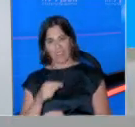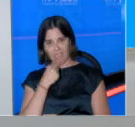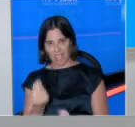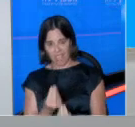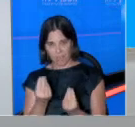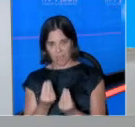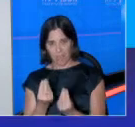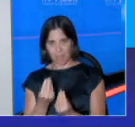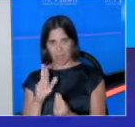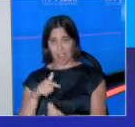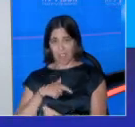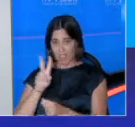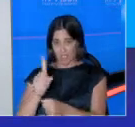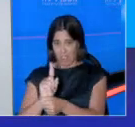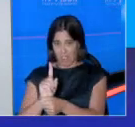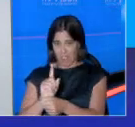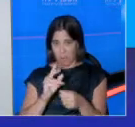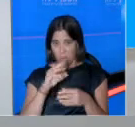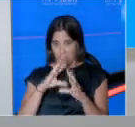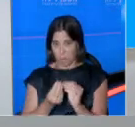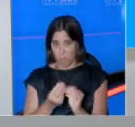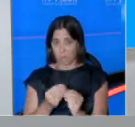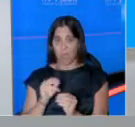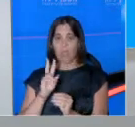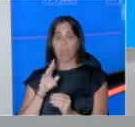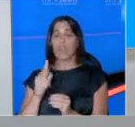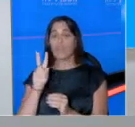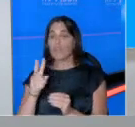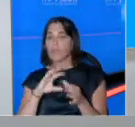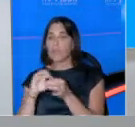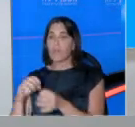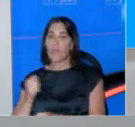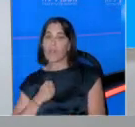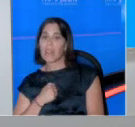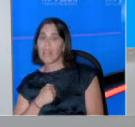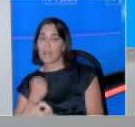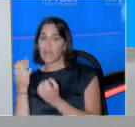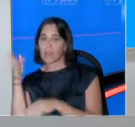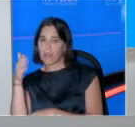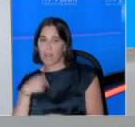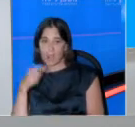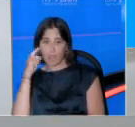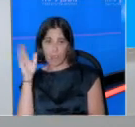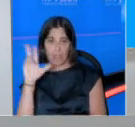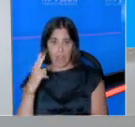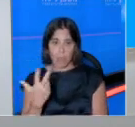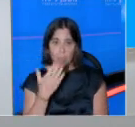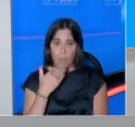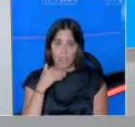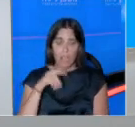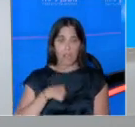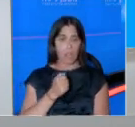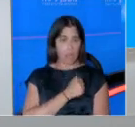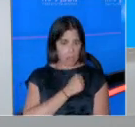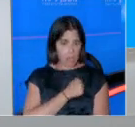ומדינה. יש לי אבל ממש שתי דקות משפטי סיכום. שני משפטים אני אומרת על דת ומדינה, כי זה מכעיס אותי. אני חושבת שהציבור הישראלי וגם הציבור